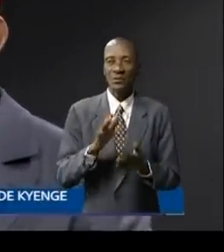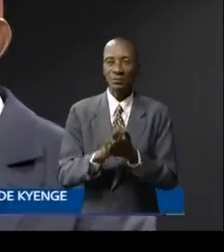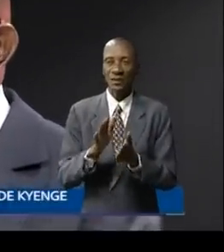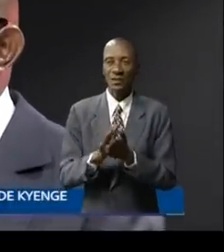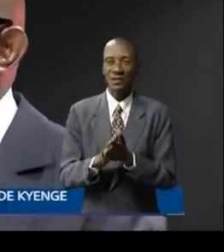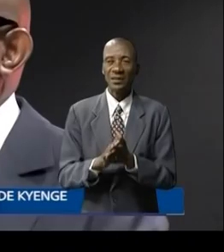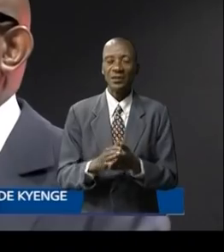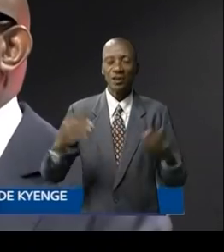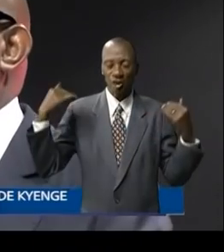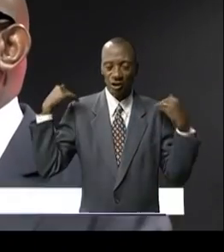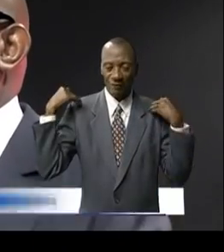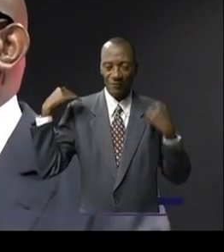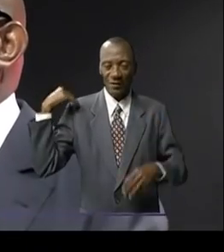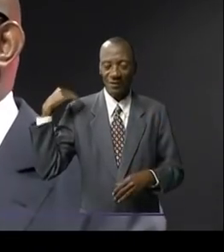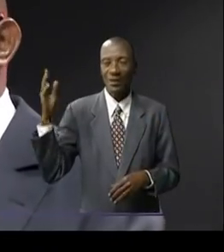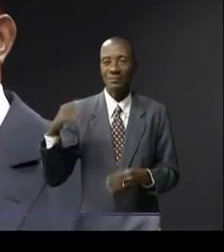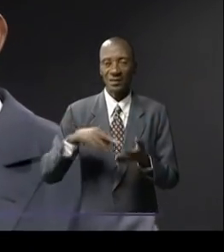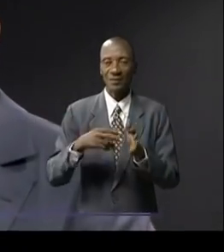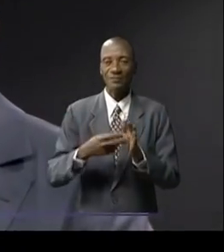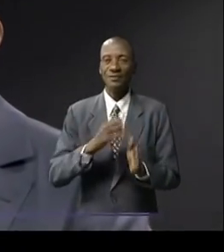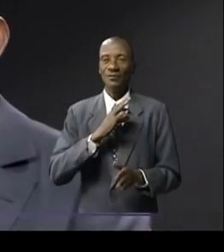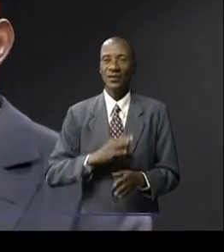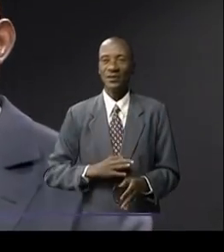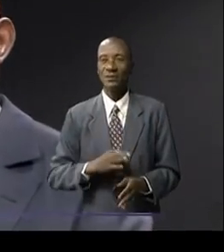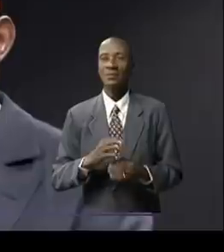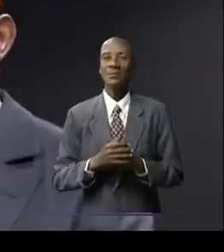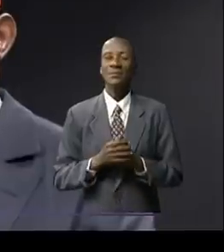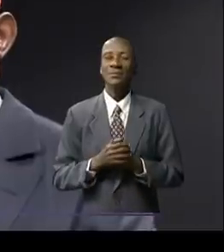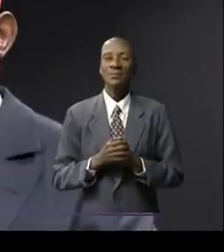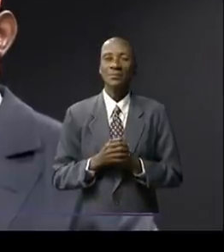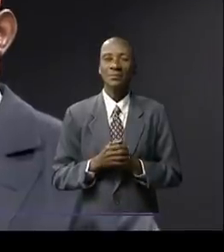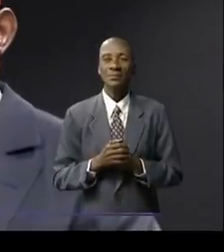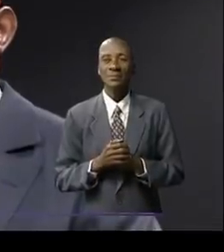Parce que c'est lui qui a permis,